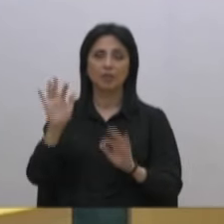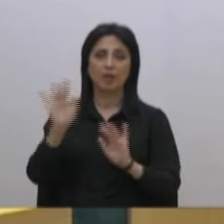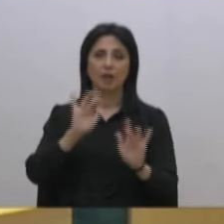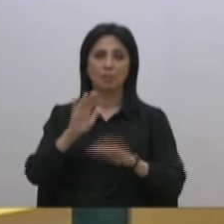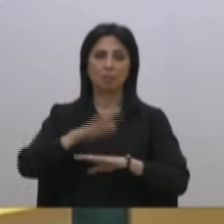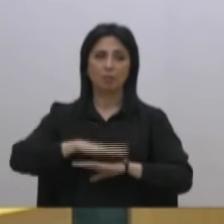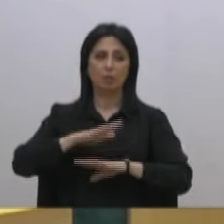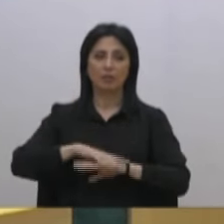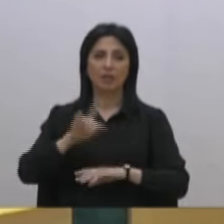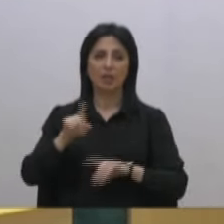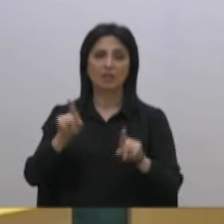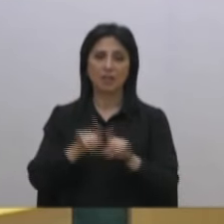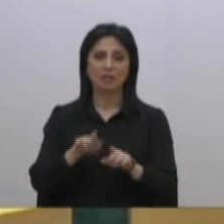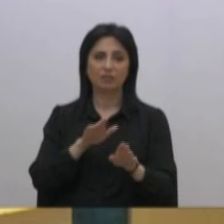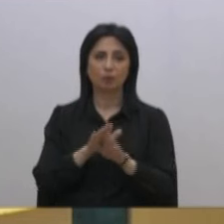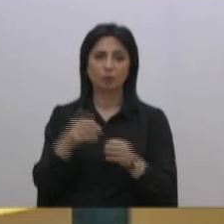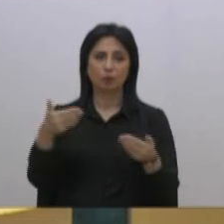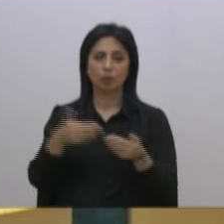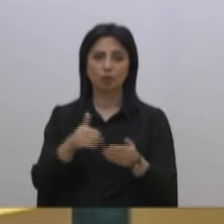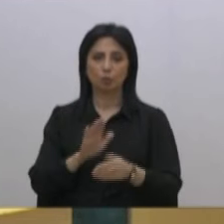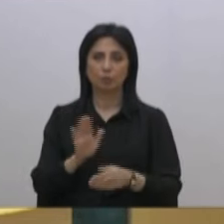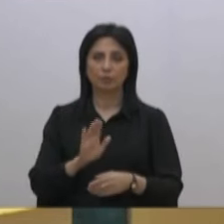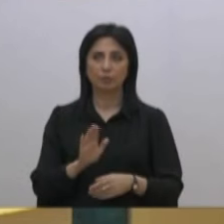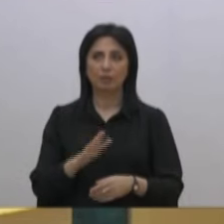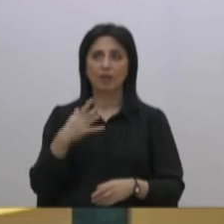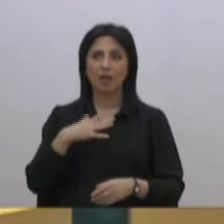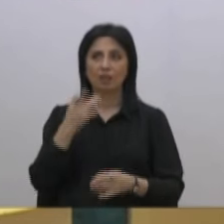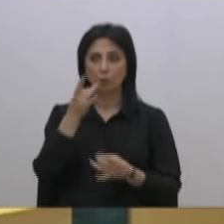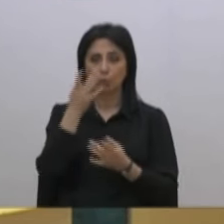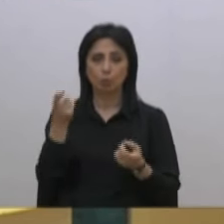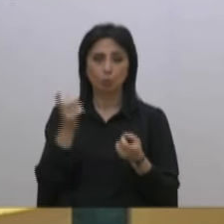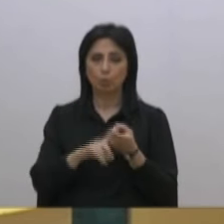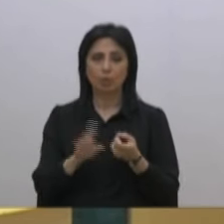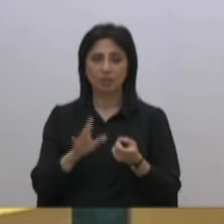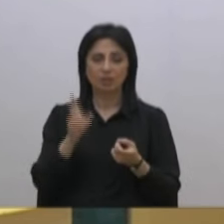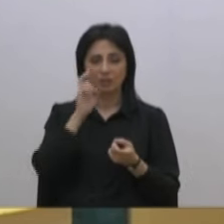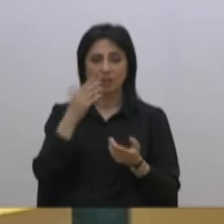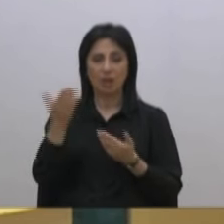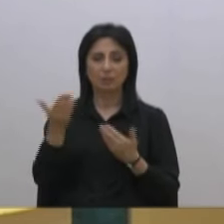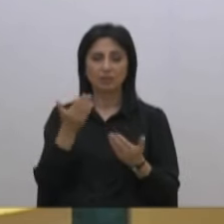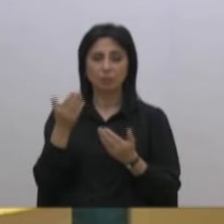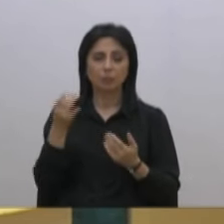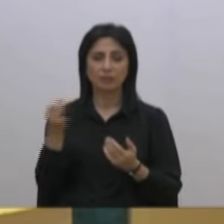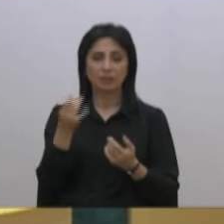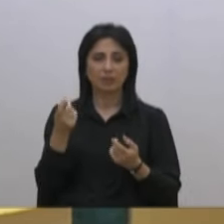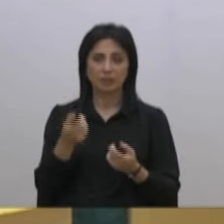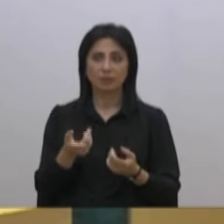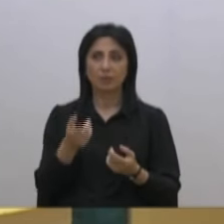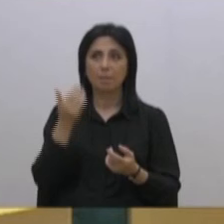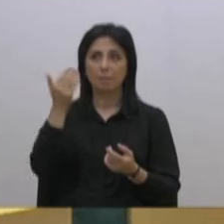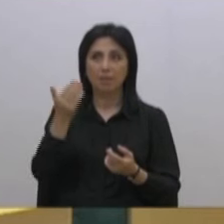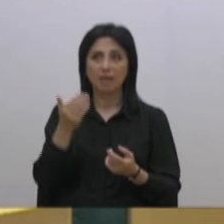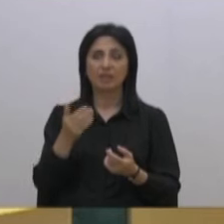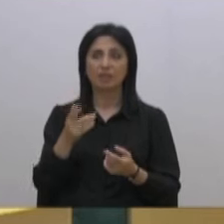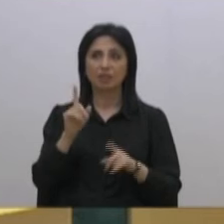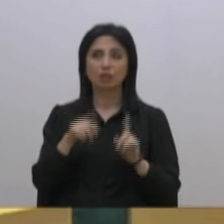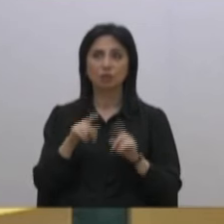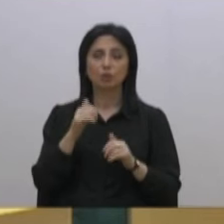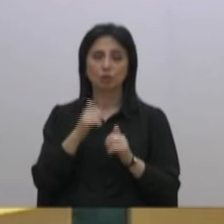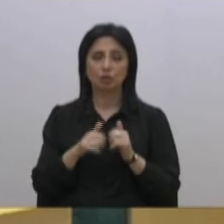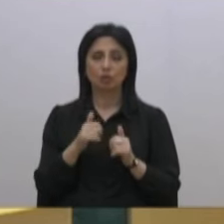ქმედებებზე, რაც ასევე სრულიად შეუთავსებელია ქართულ კულტურასთან, სახელმწიფოებრივ ინტერესებთან. მათაც უყვართ ხოლმე